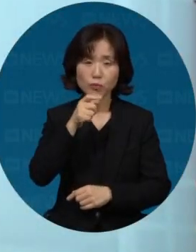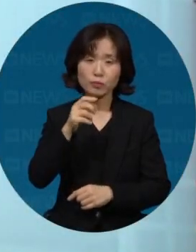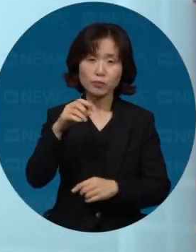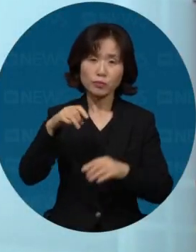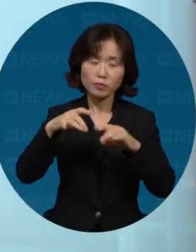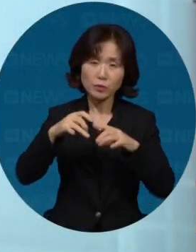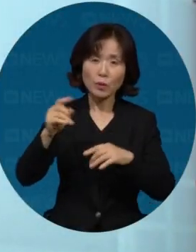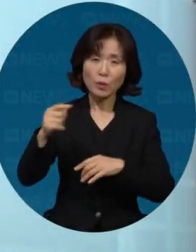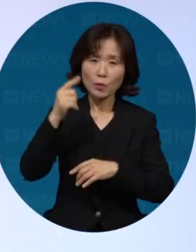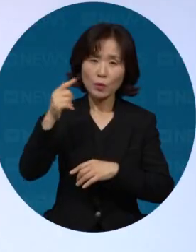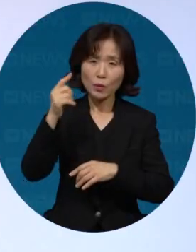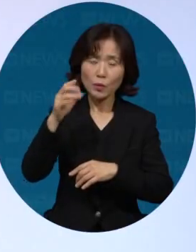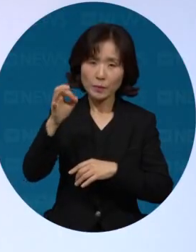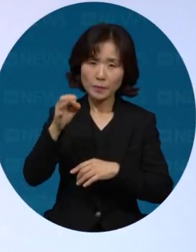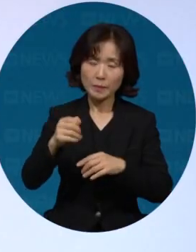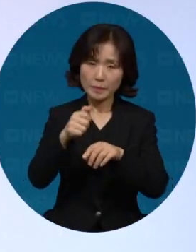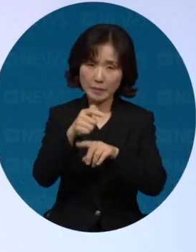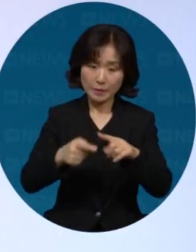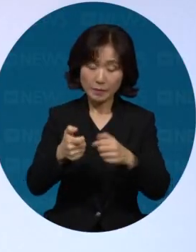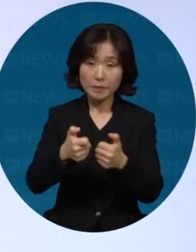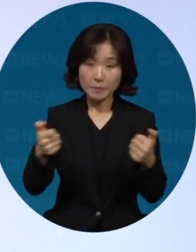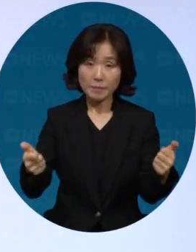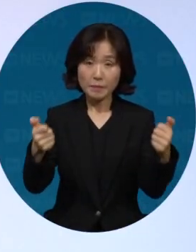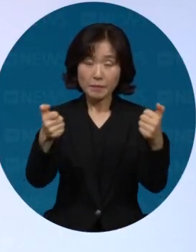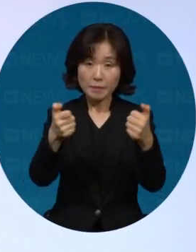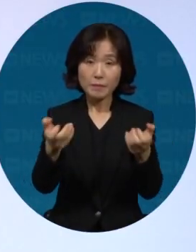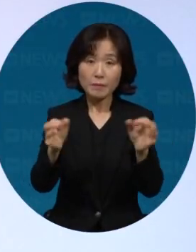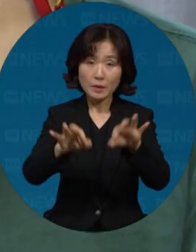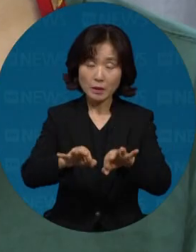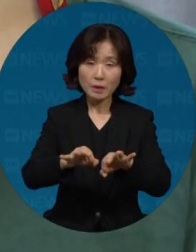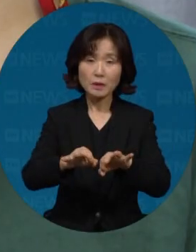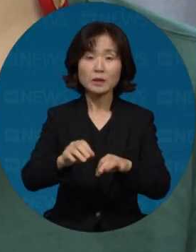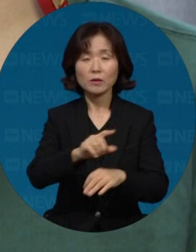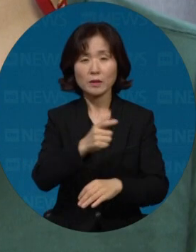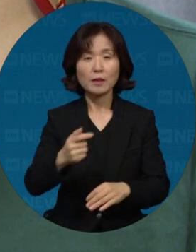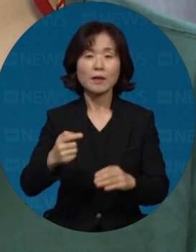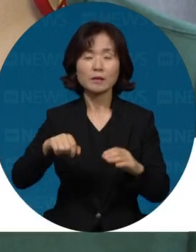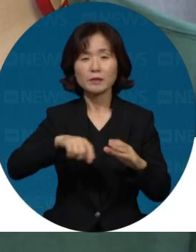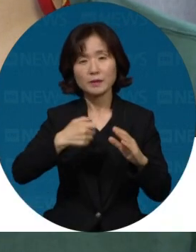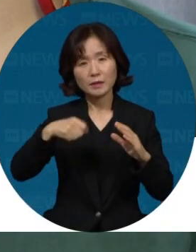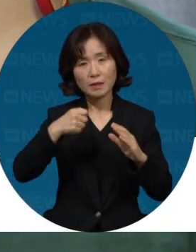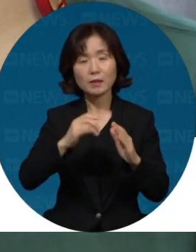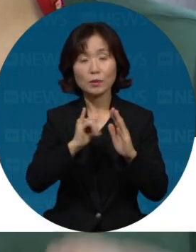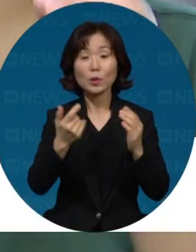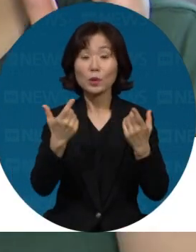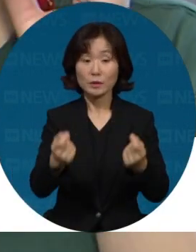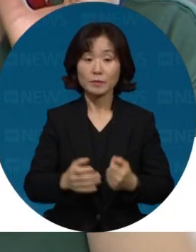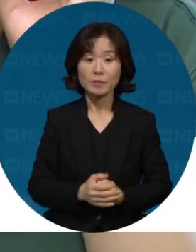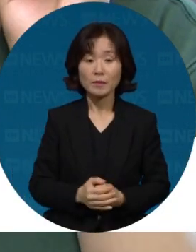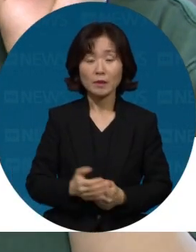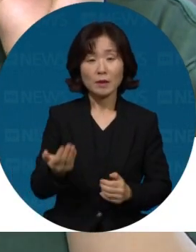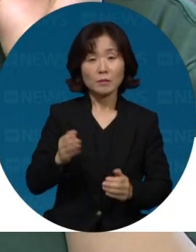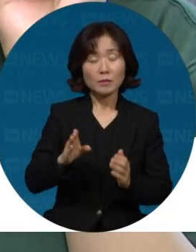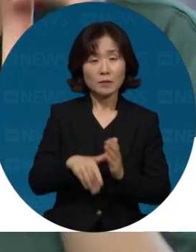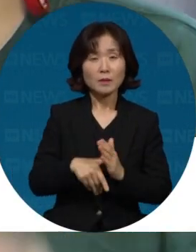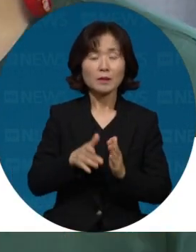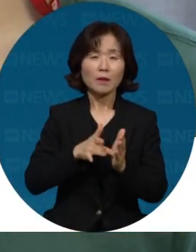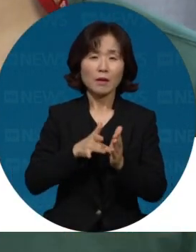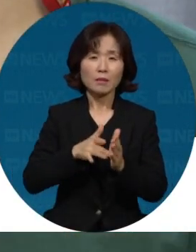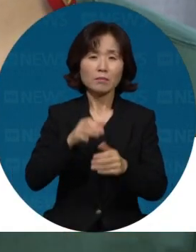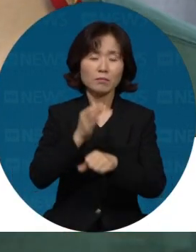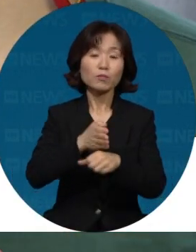저녁이면 식사도 함께하면서 가족이나 다를 것 없는 사이가 됐습니다. 아플 때 이제 뭐 약 같은 거